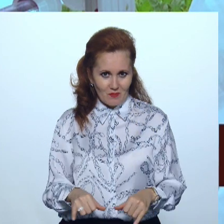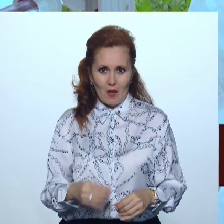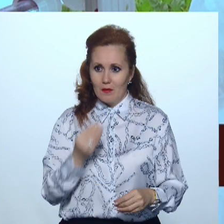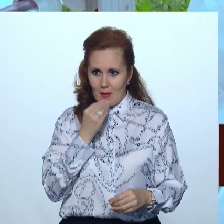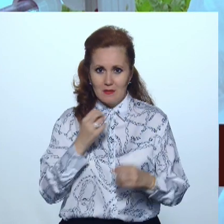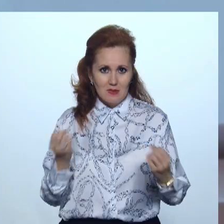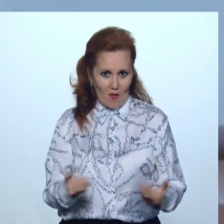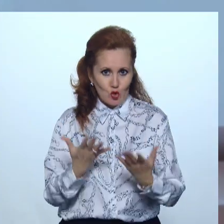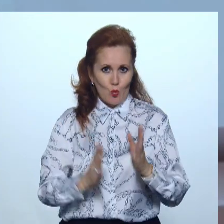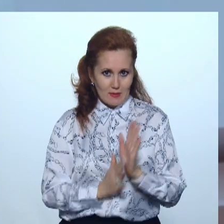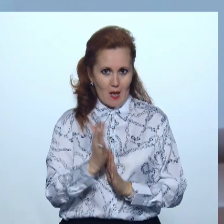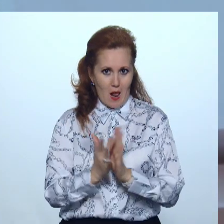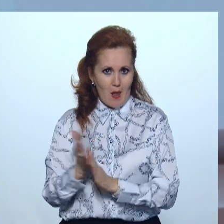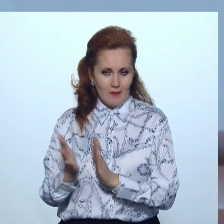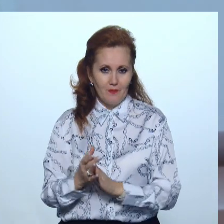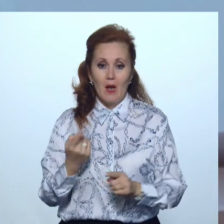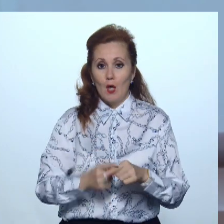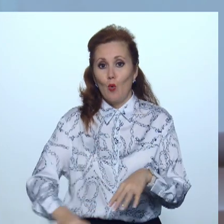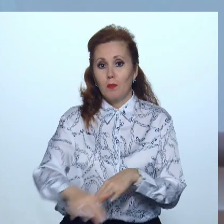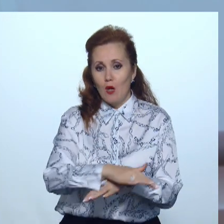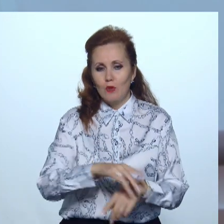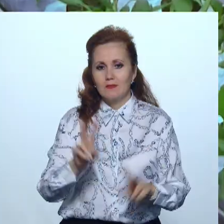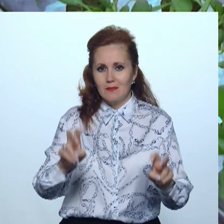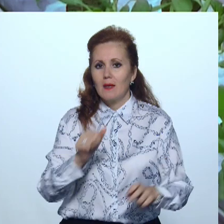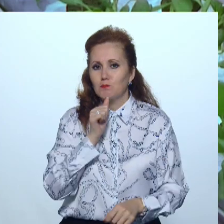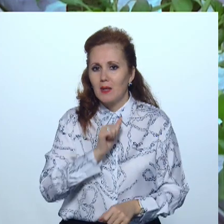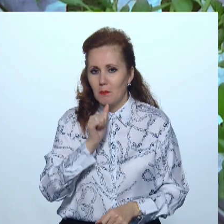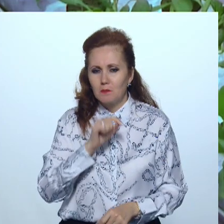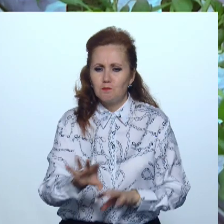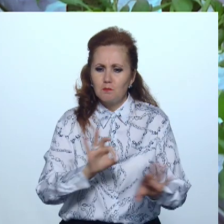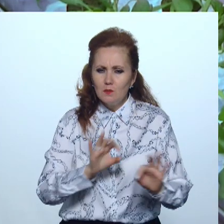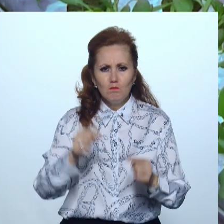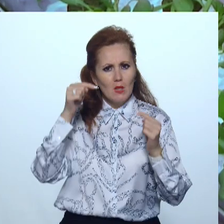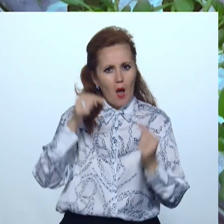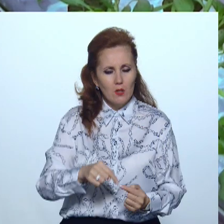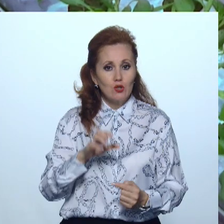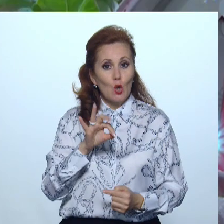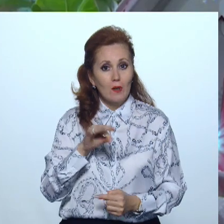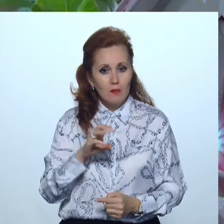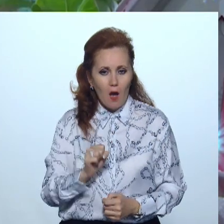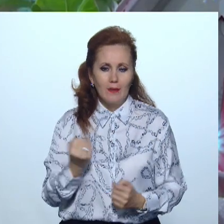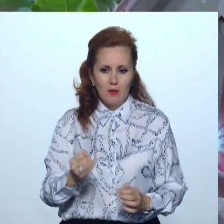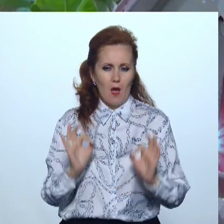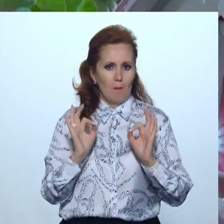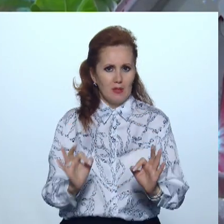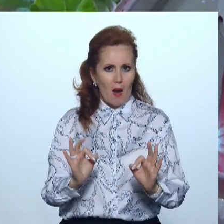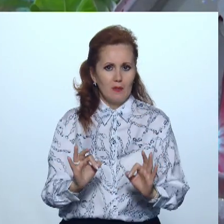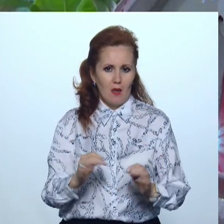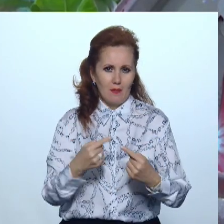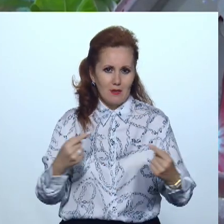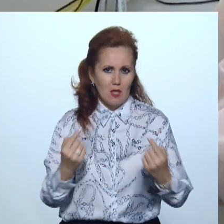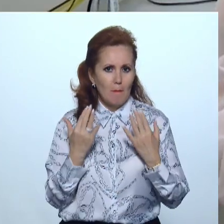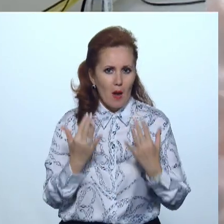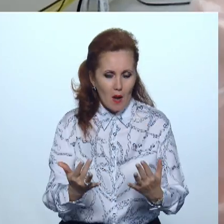зимой такую свежую зелень. Эту площадку Головкины называют экспериментальной. Здесь подбирают наиболее подходящие сорта и оптимальные параметры. Я